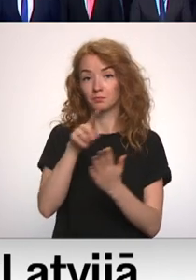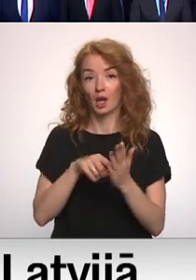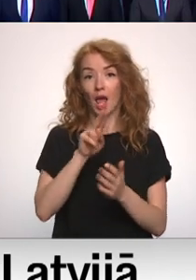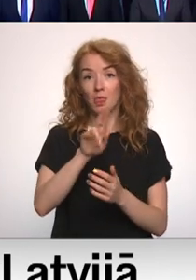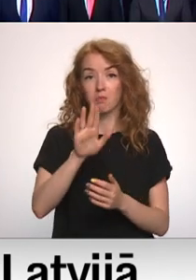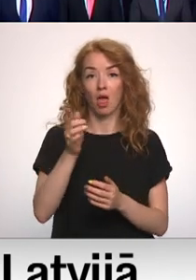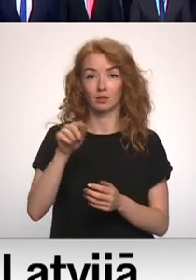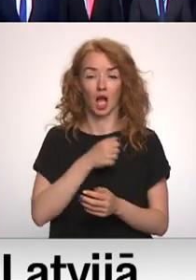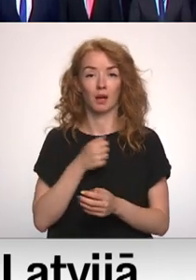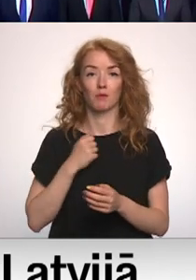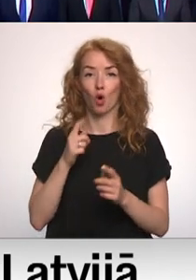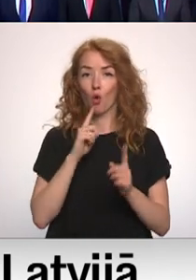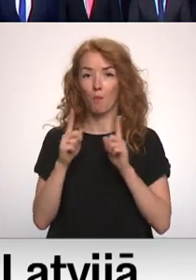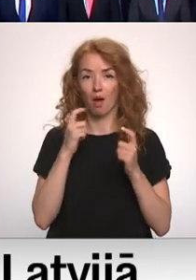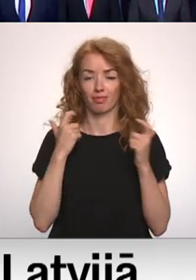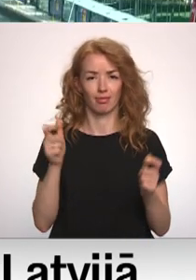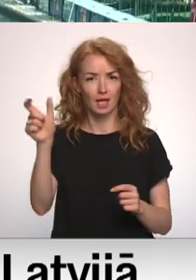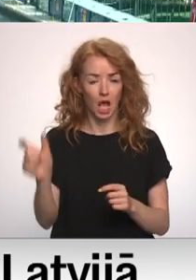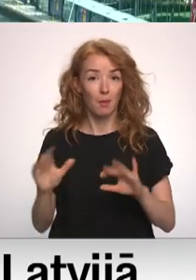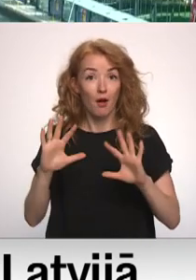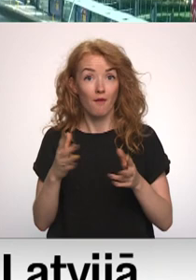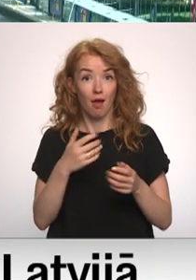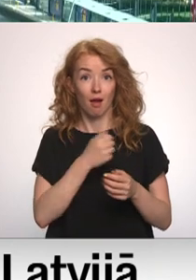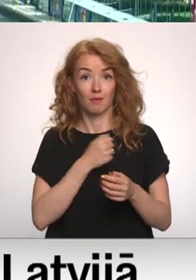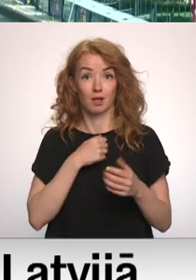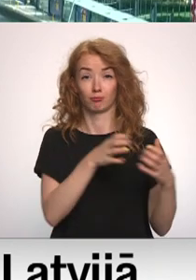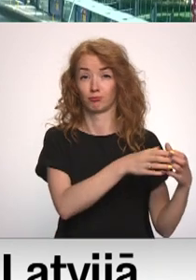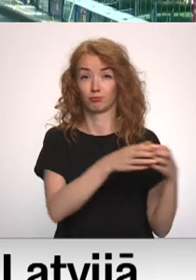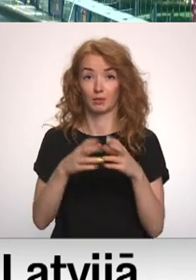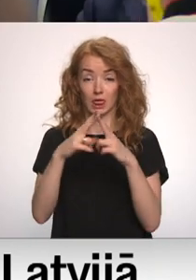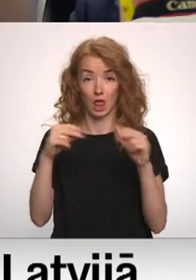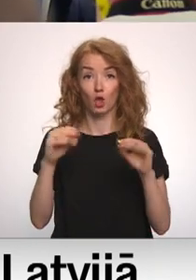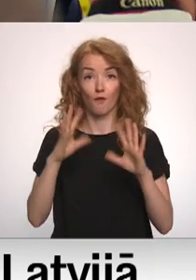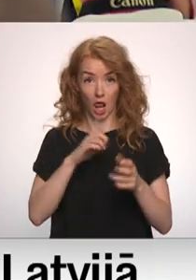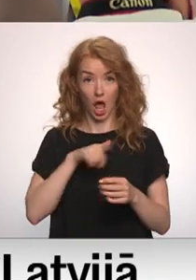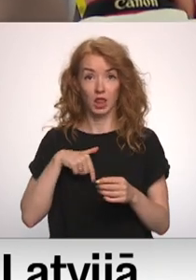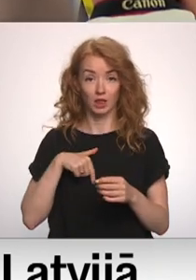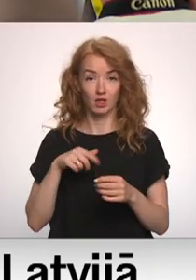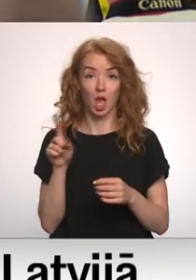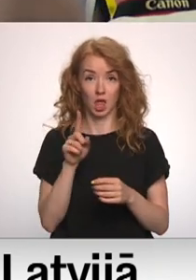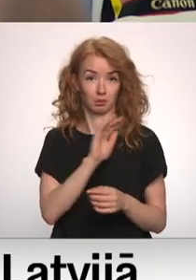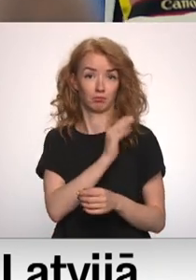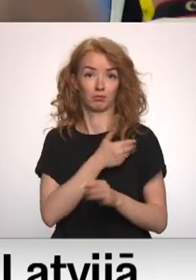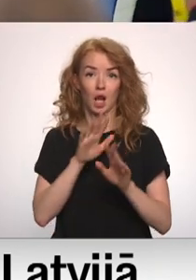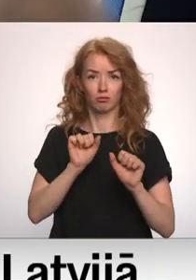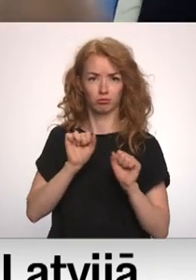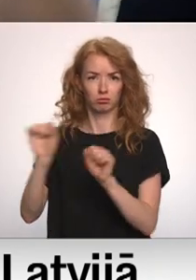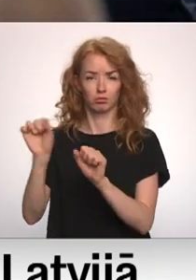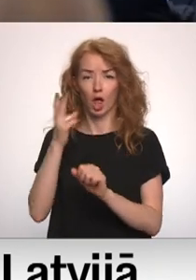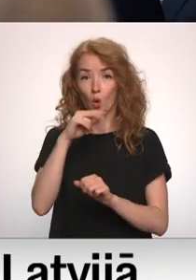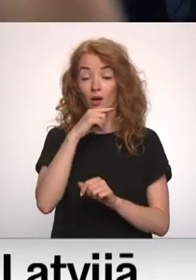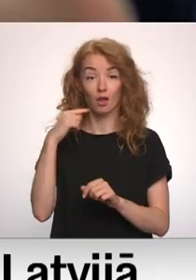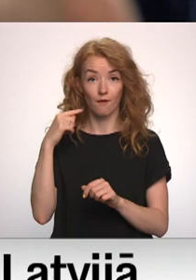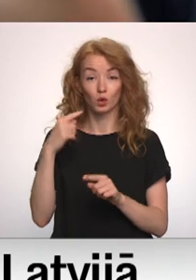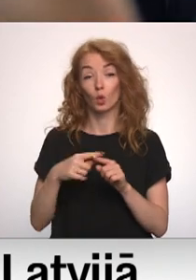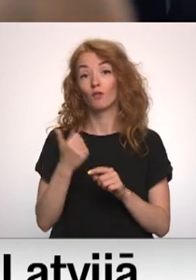spēku komandieriem, vai tad ar šo NATO brigādes klātbūtni, pietiek, lai Latvija būtu gatava atvērīt Krievijas iebrukumu, ja tās notiek,